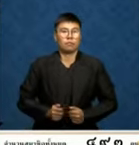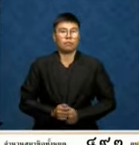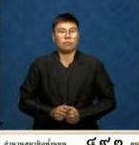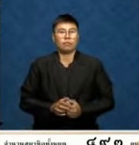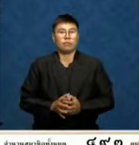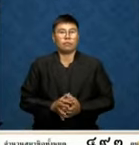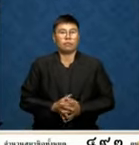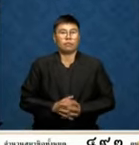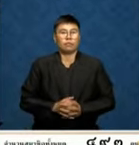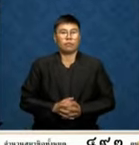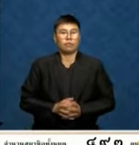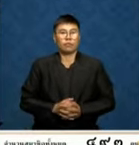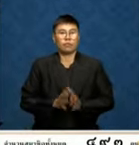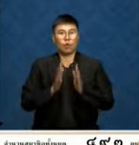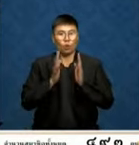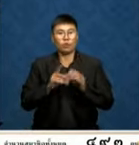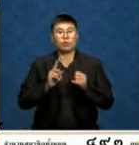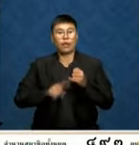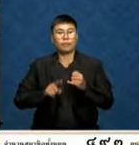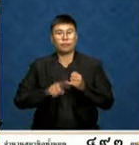ครับต่อไปท่านสุดท้ายนะครับ